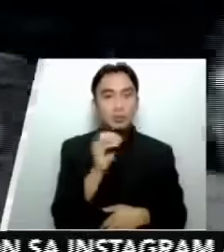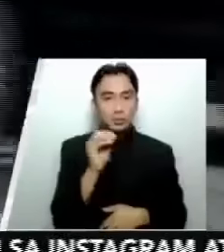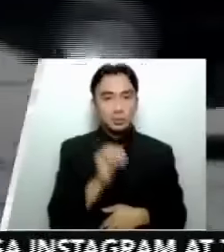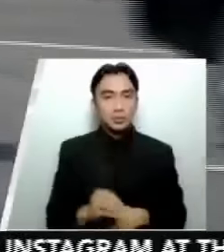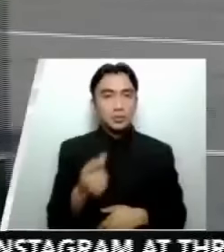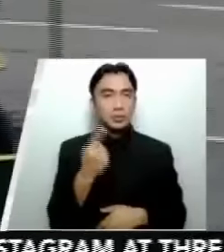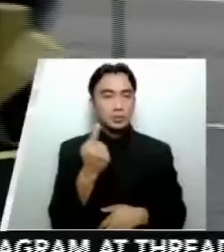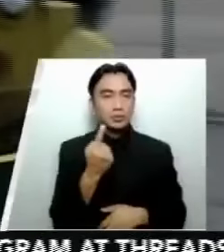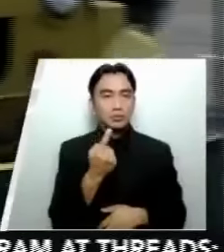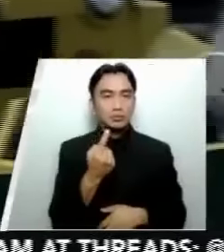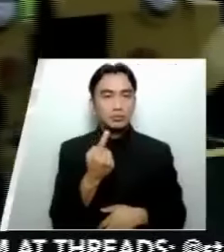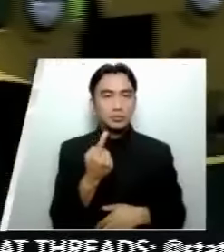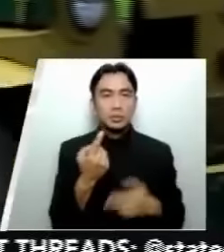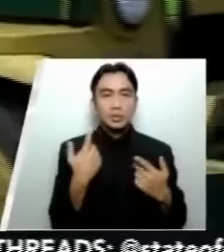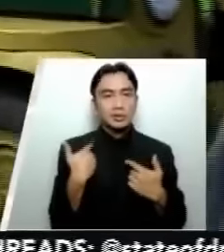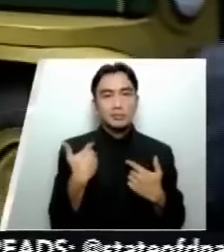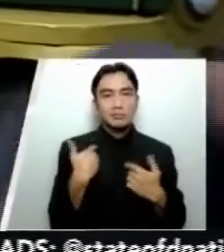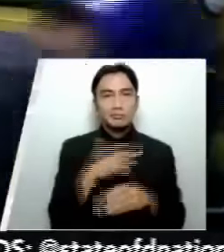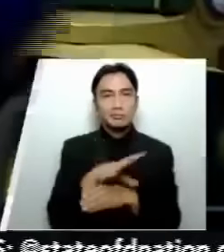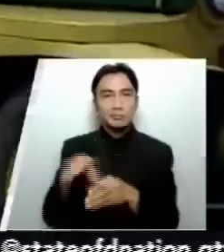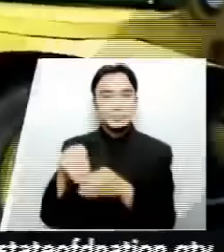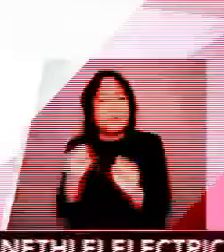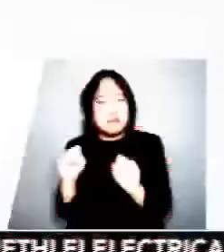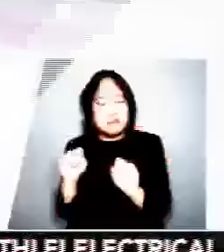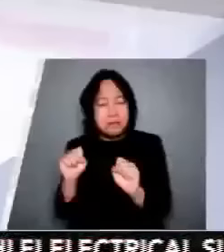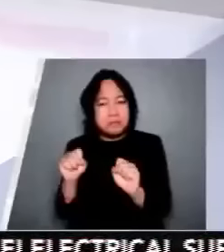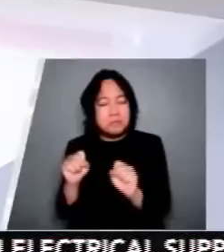pa nagko-consolidate ayon sa LTFRB.